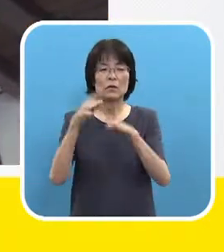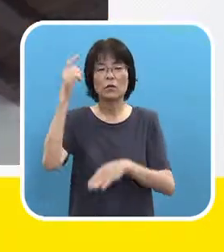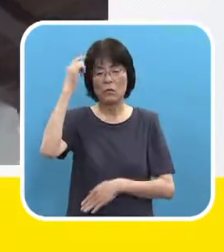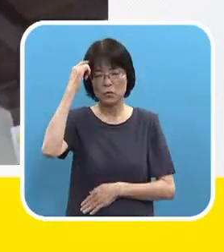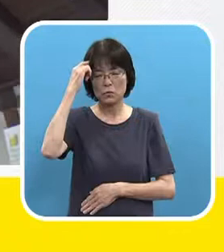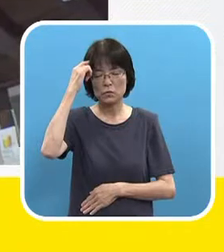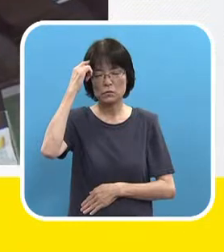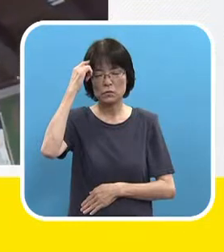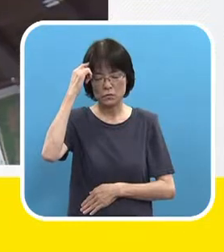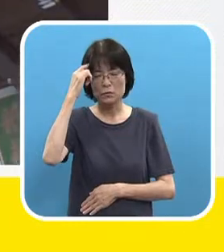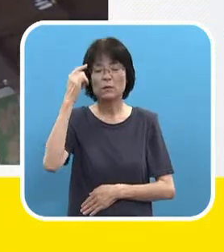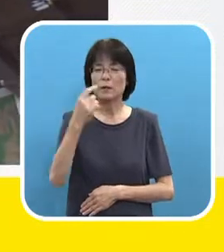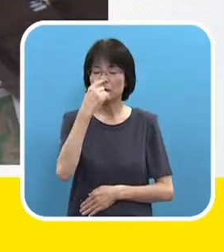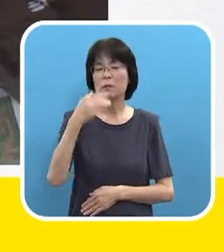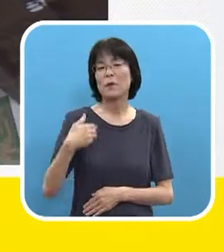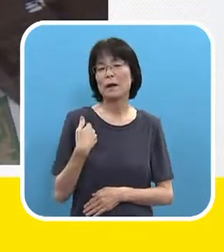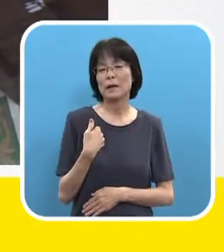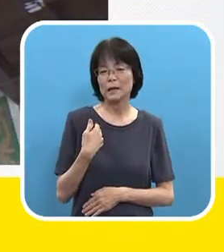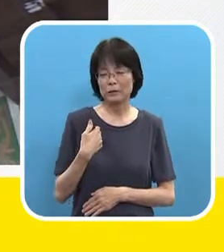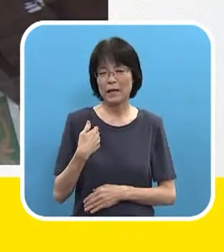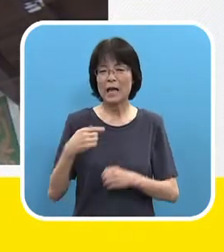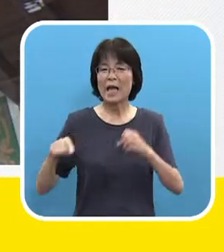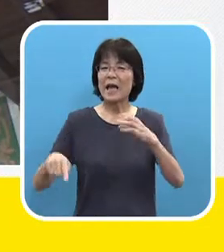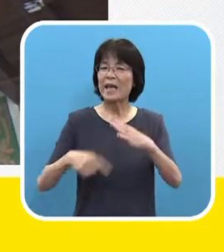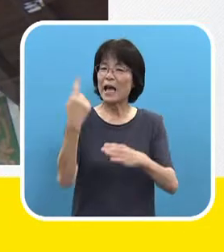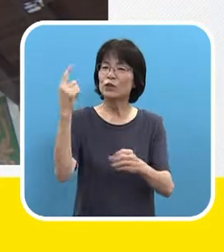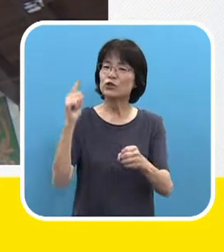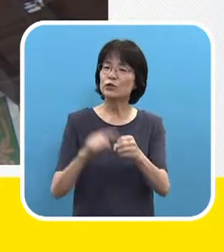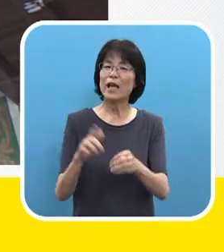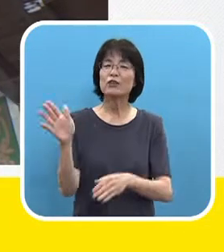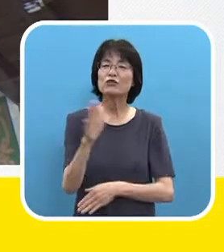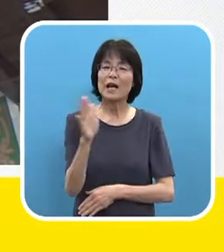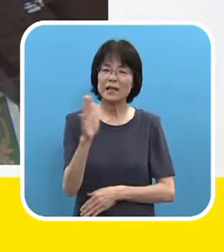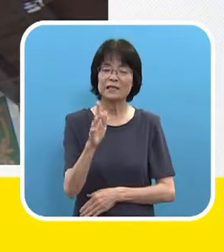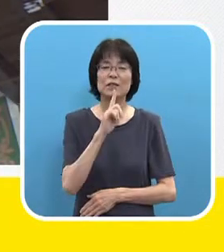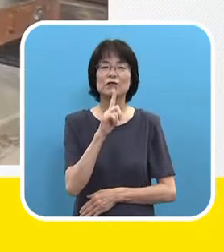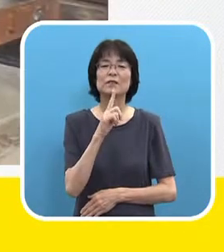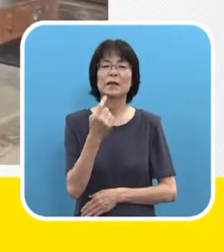と思うんですが、わかんないので100年ぐらいって言ってます。